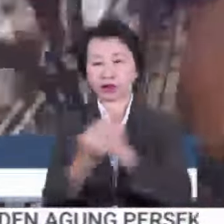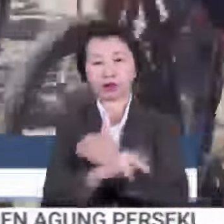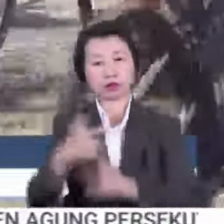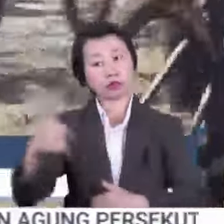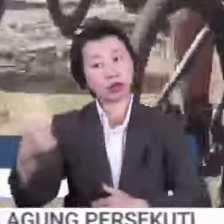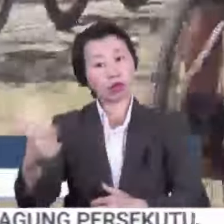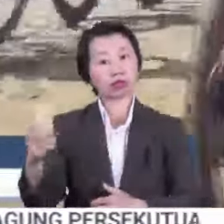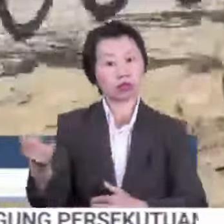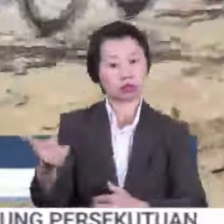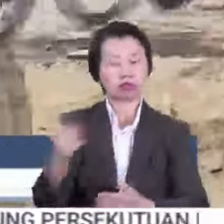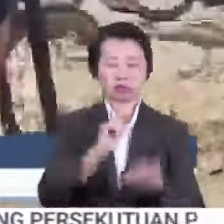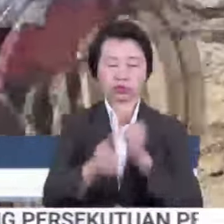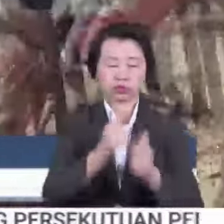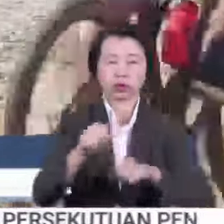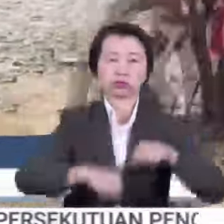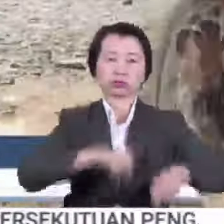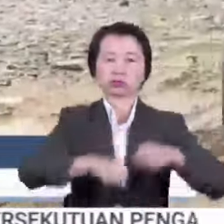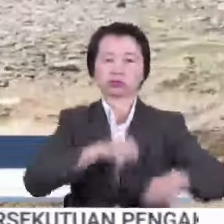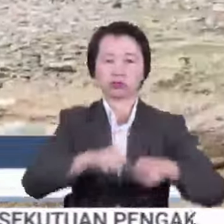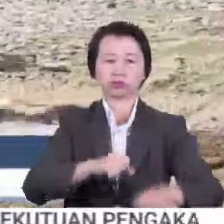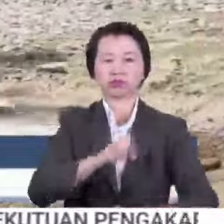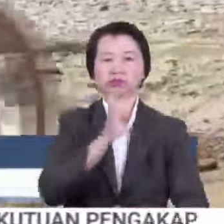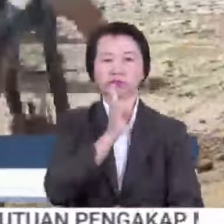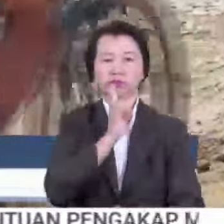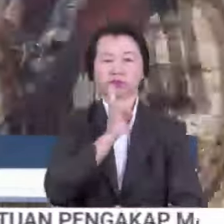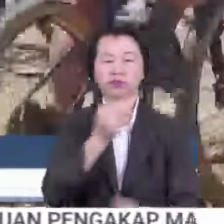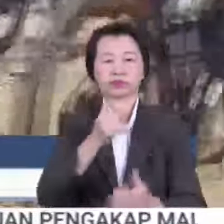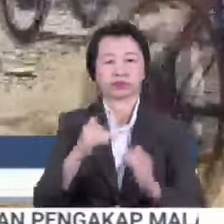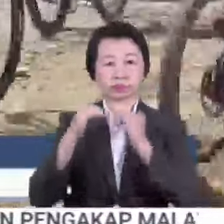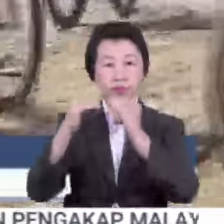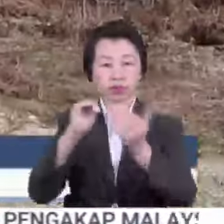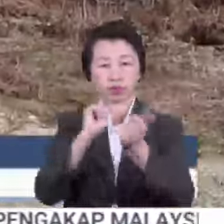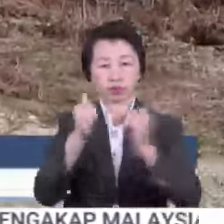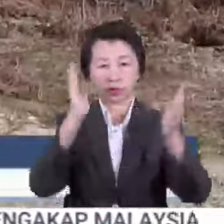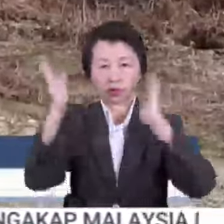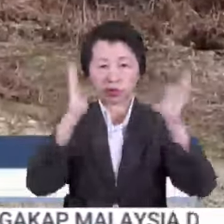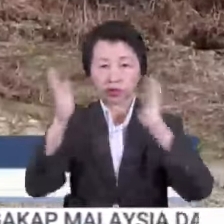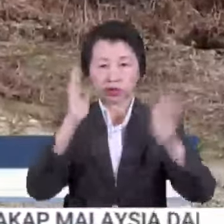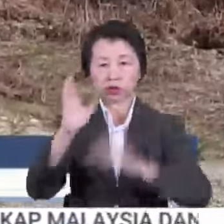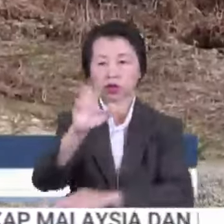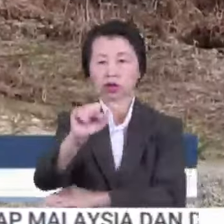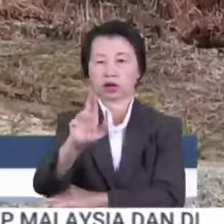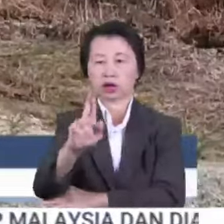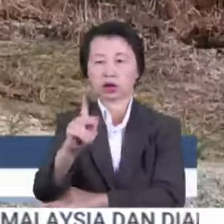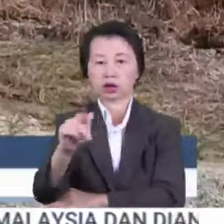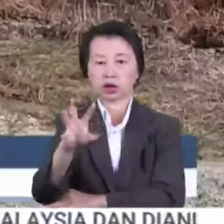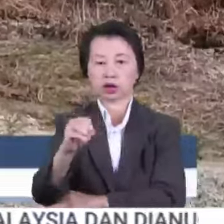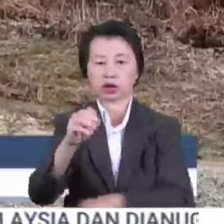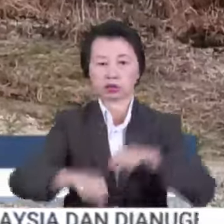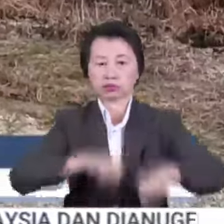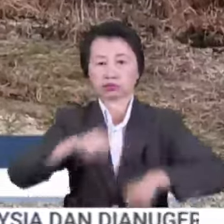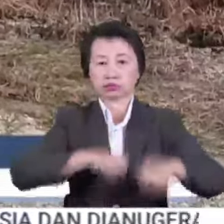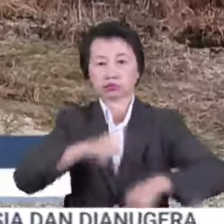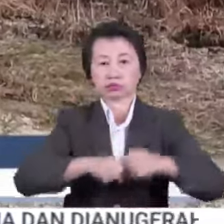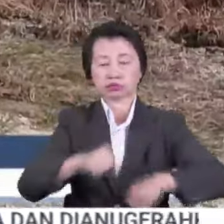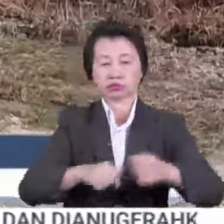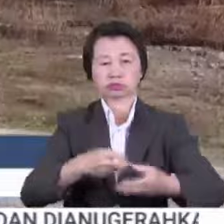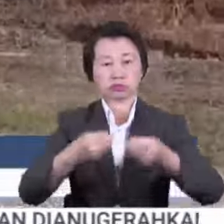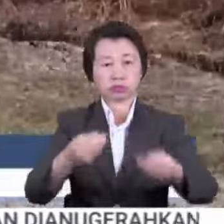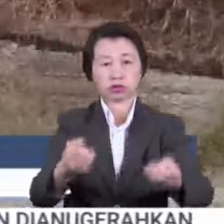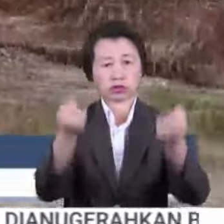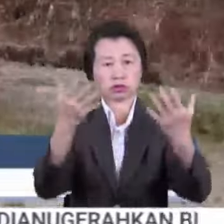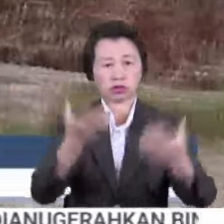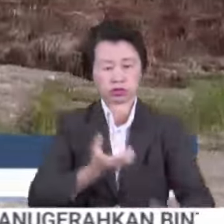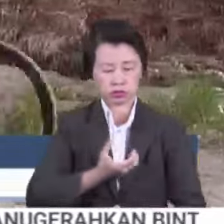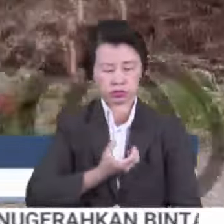dalam sukan tersebut jelas beliau di peringkat sukan Malaysia Sukma acara trek berbasikal menawarkan banyak